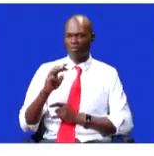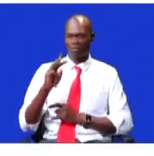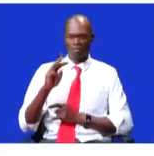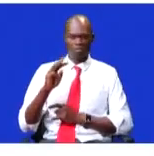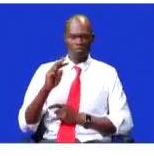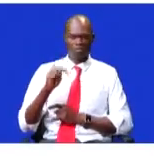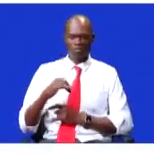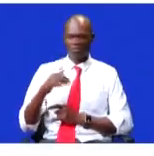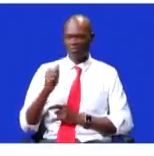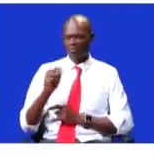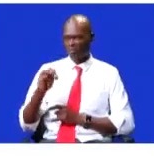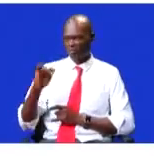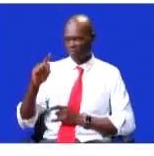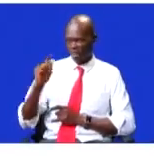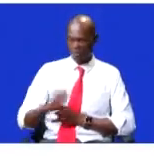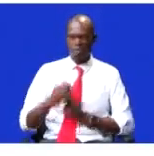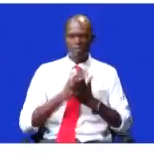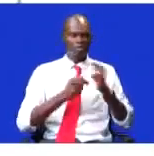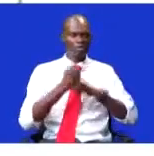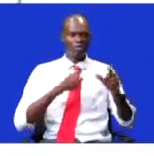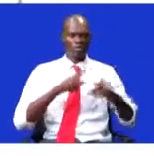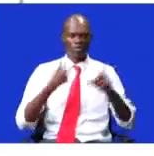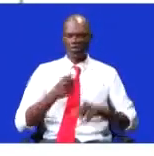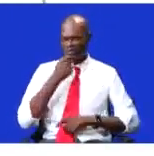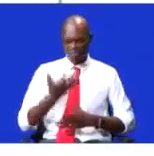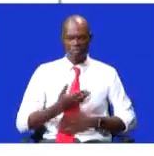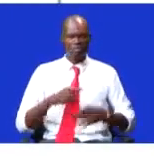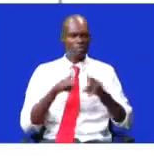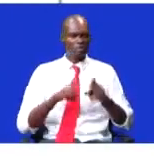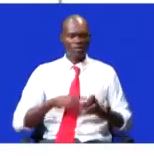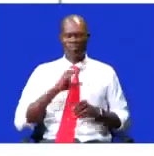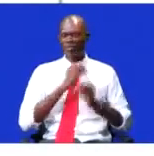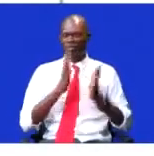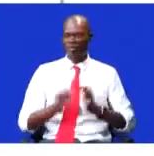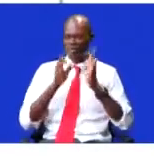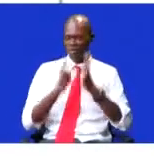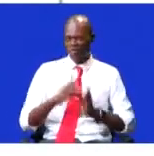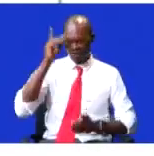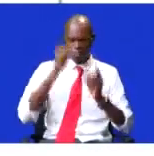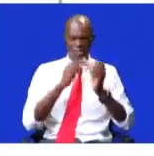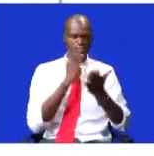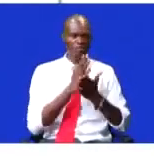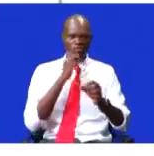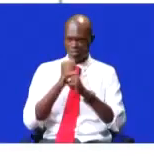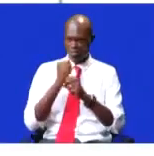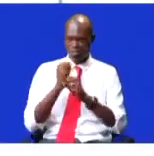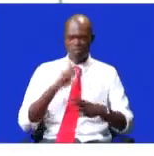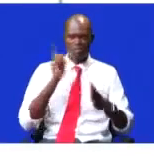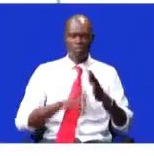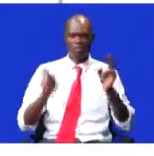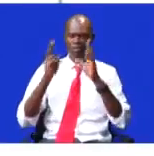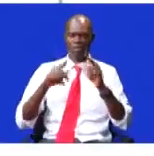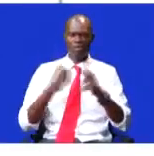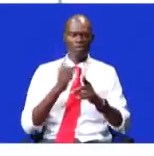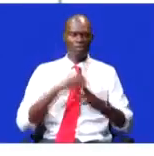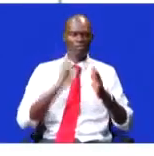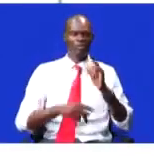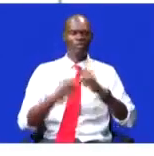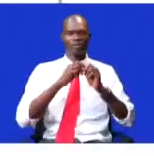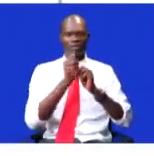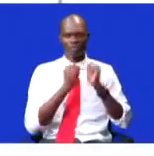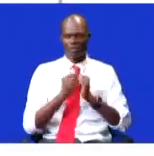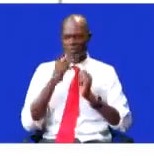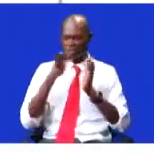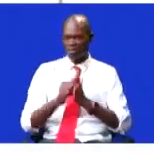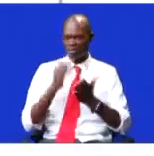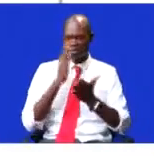ni land wadhi nyithi kich poni jowuok e sawani dati mora chal to gimoro achiel to wariw kaka nchewore to gini mondo migoye